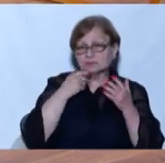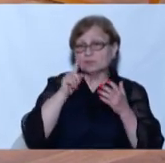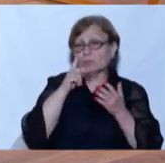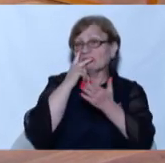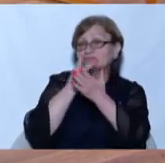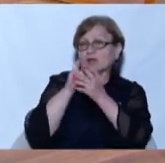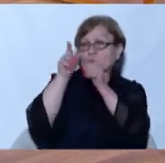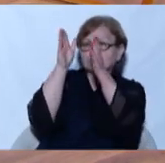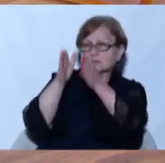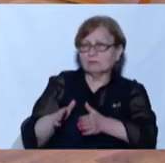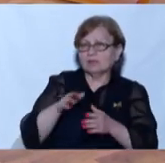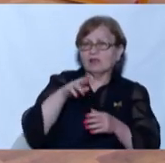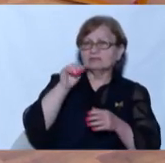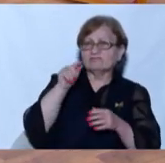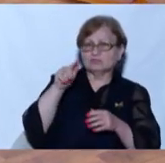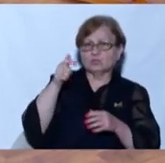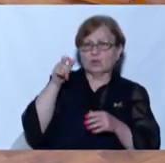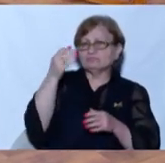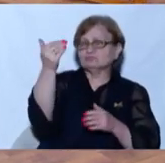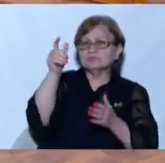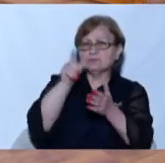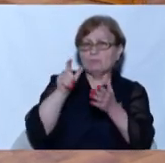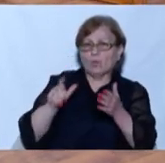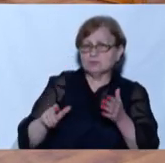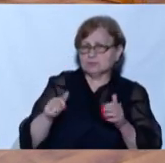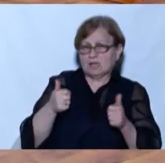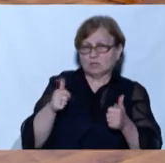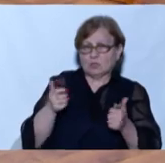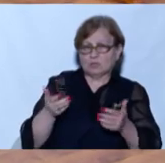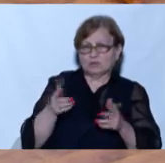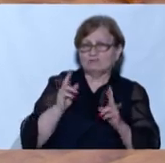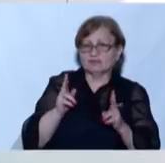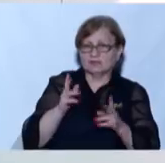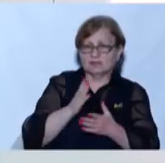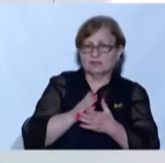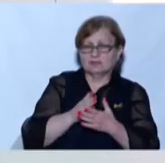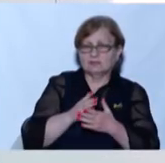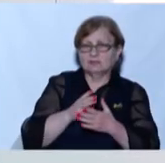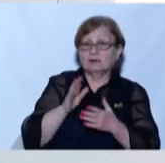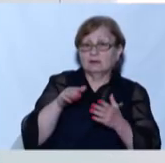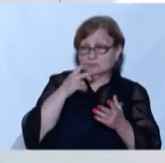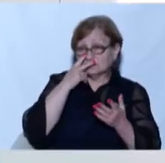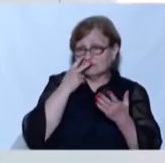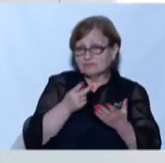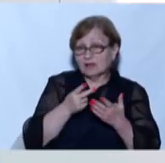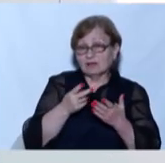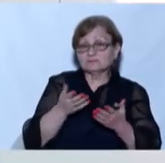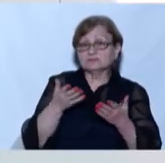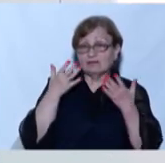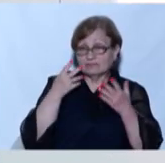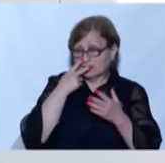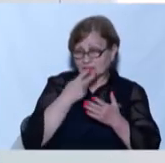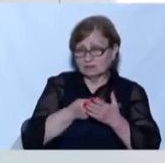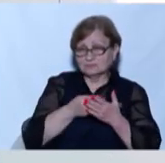ადამიანი და მისი პოეზია და მისი წერლობა და შემდეგ უკვე რა დავიდახავთ და თუ დავინახეთ და ესე